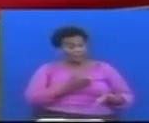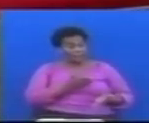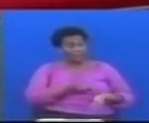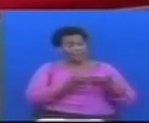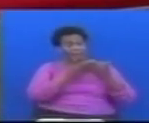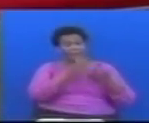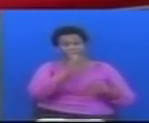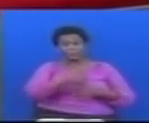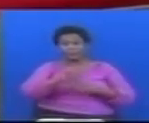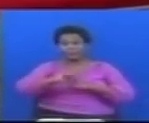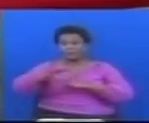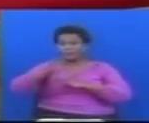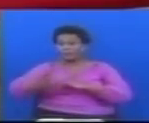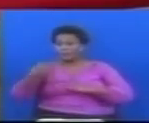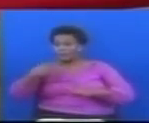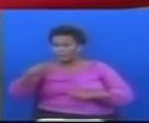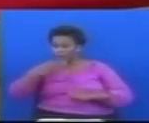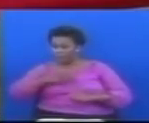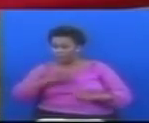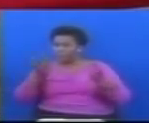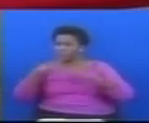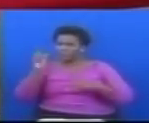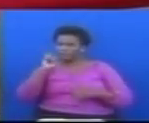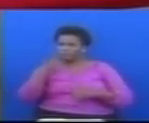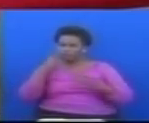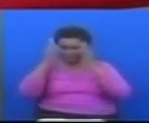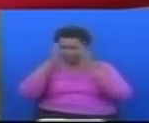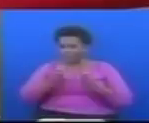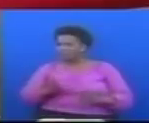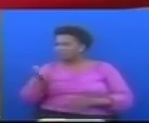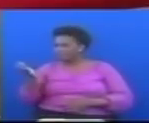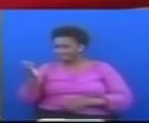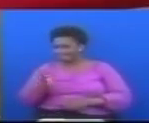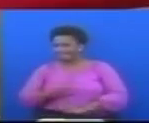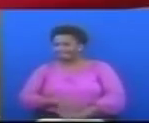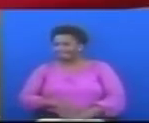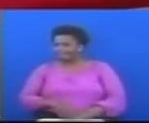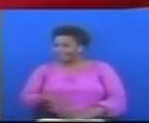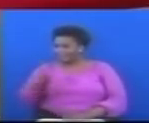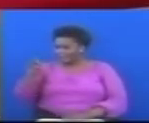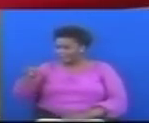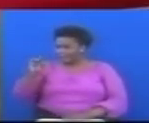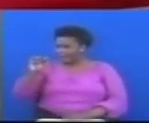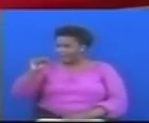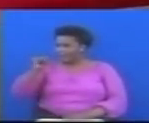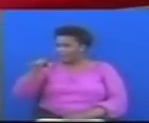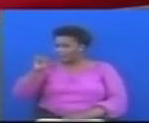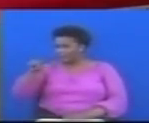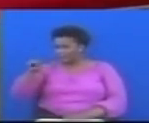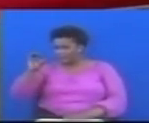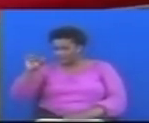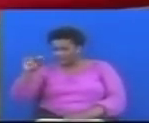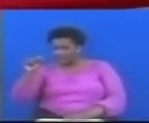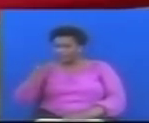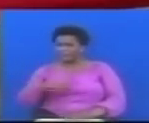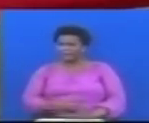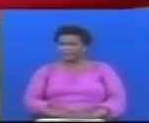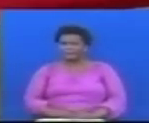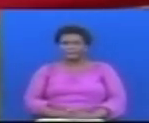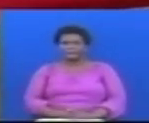na Watoto. Napenda kujibu swala la Mheshimiwa Najma Murtaza Giga, mbunge viti maalum, kama